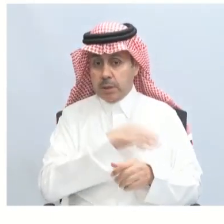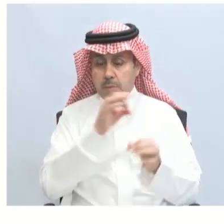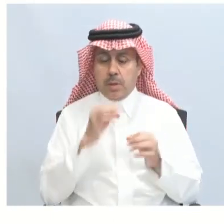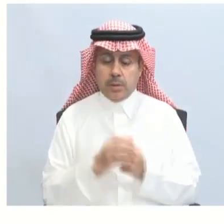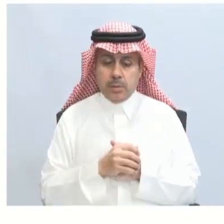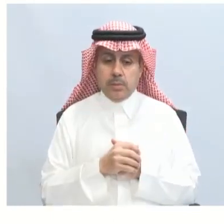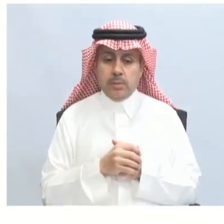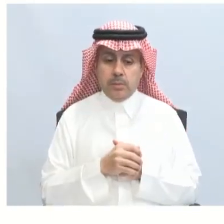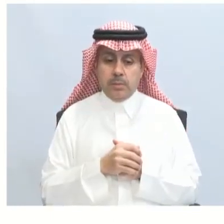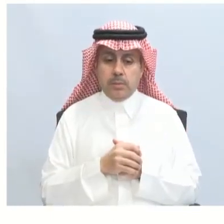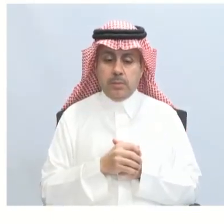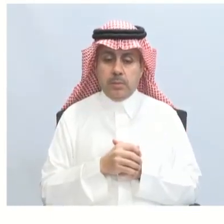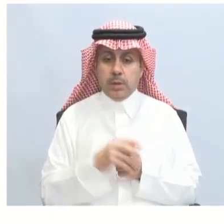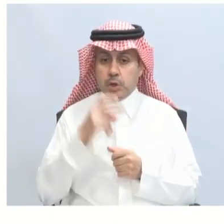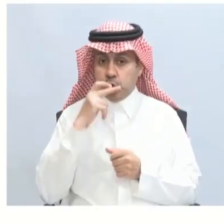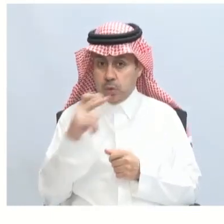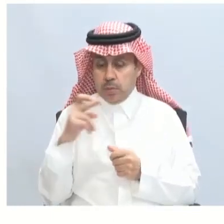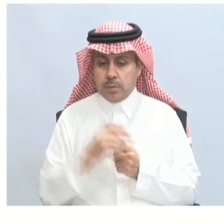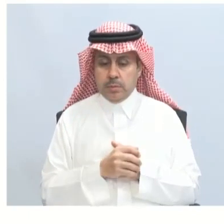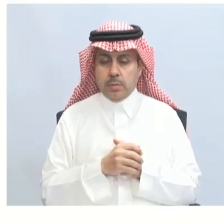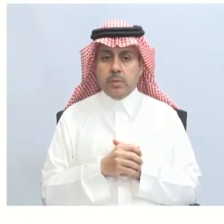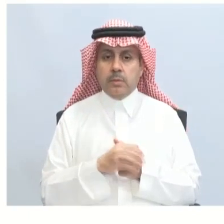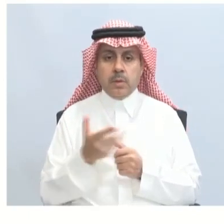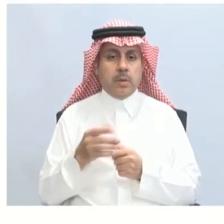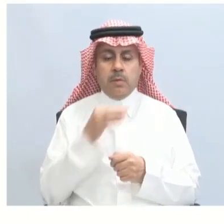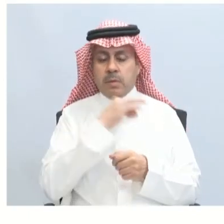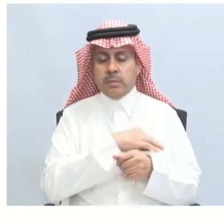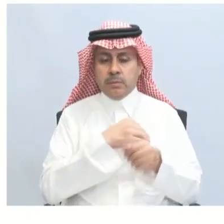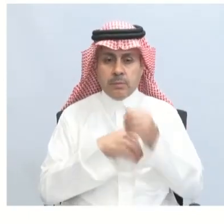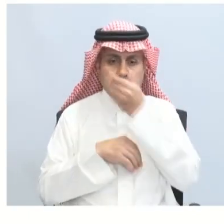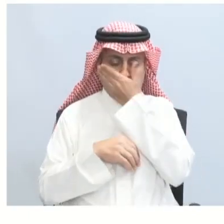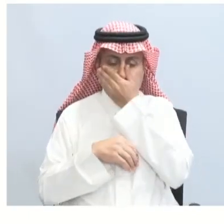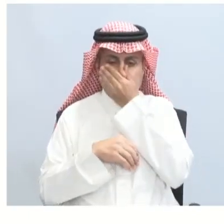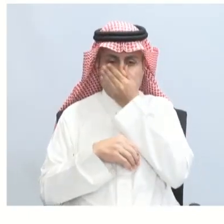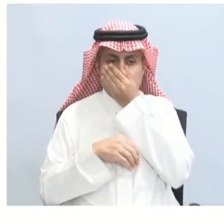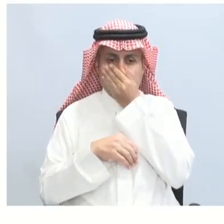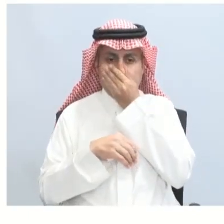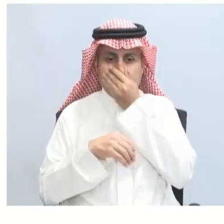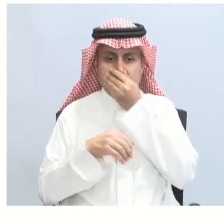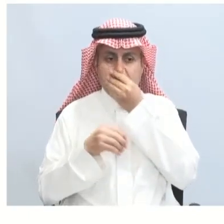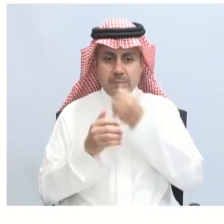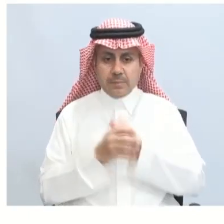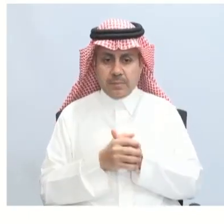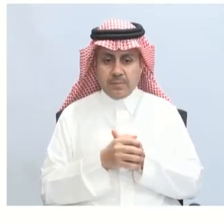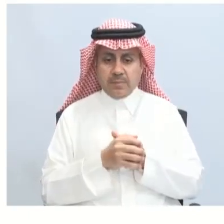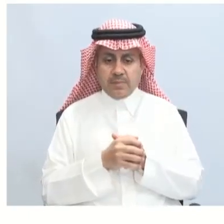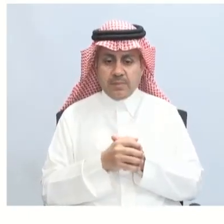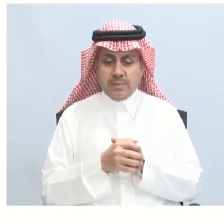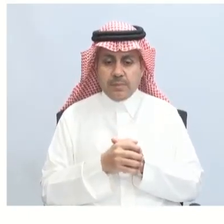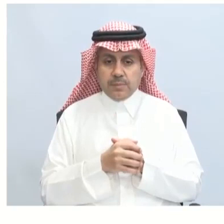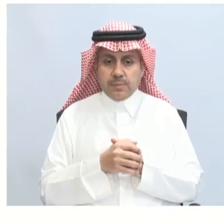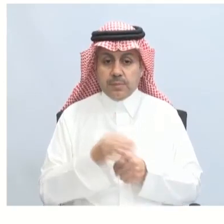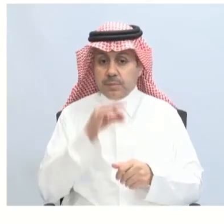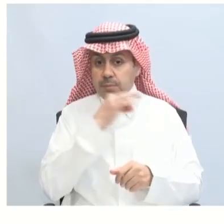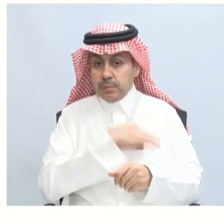الايات من يستطيع الاجابه ما الفوائد ما الاستنباطات التي ناخذها من هذه